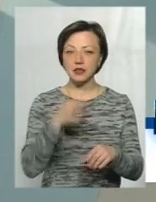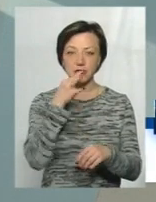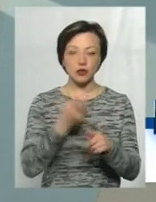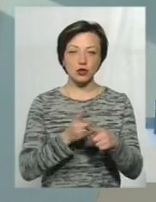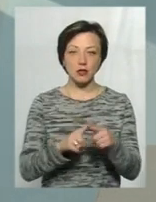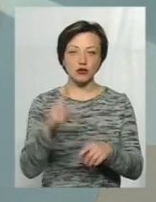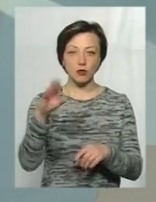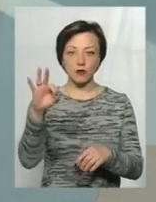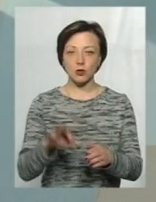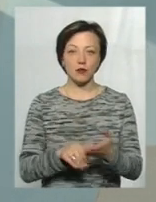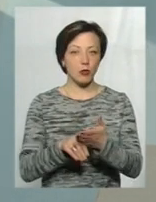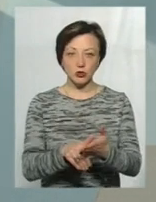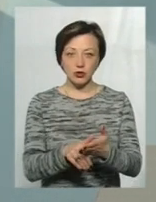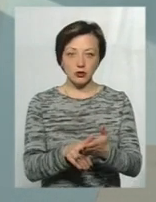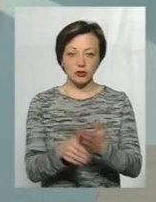буде